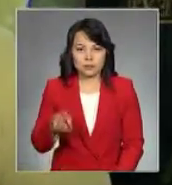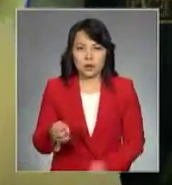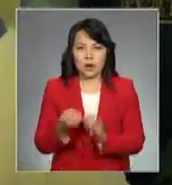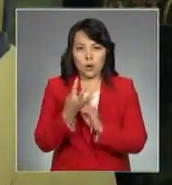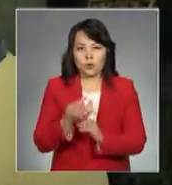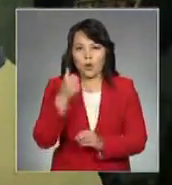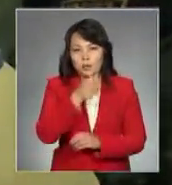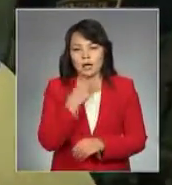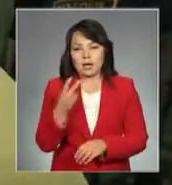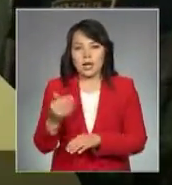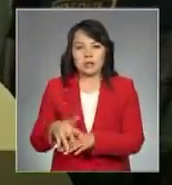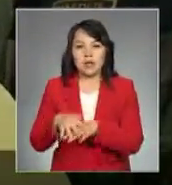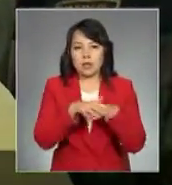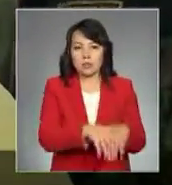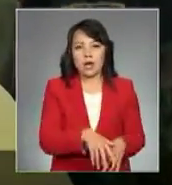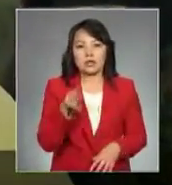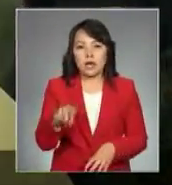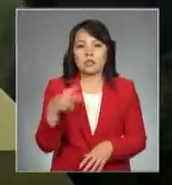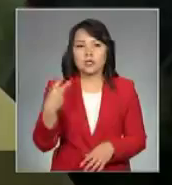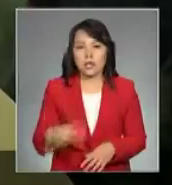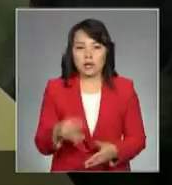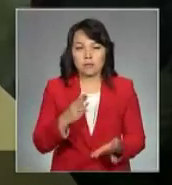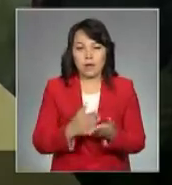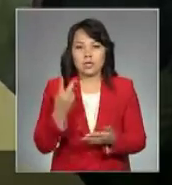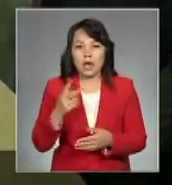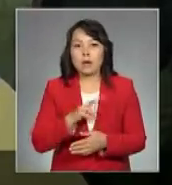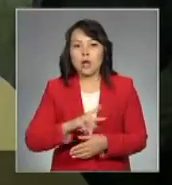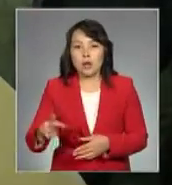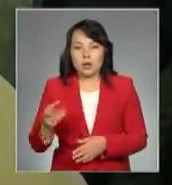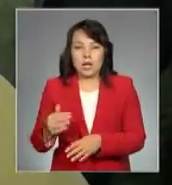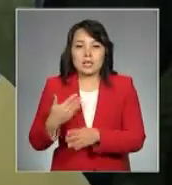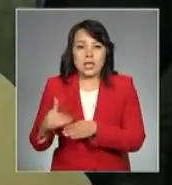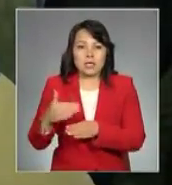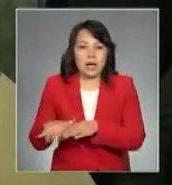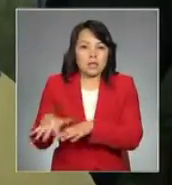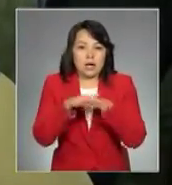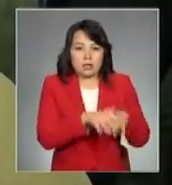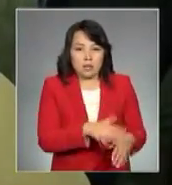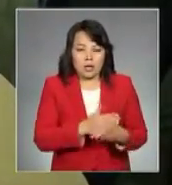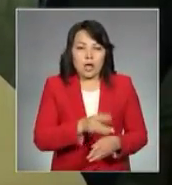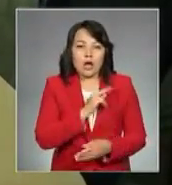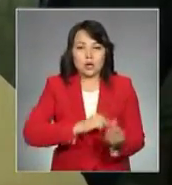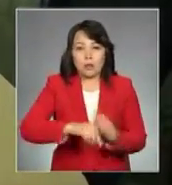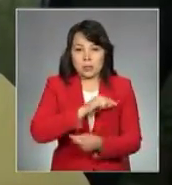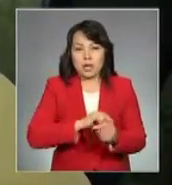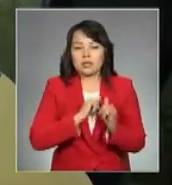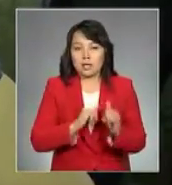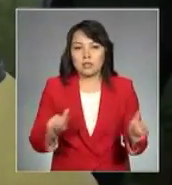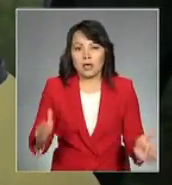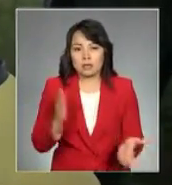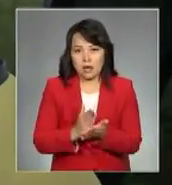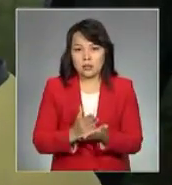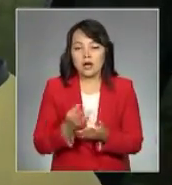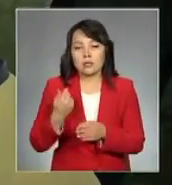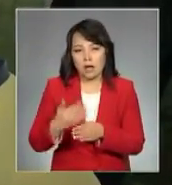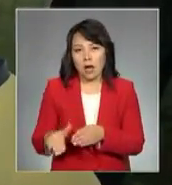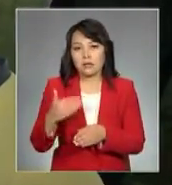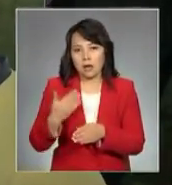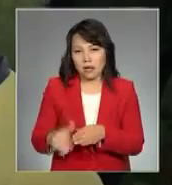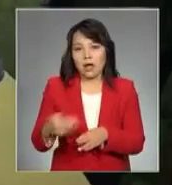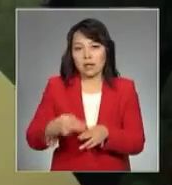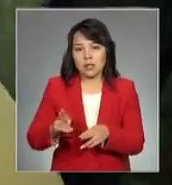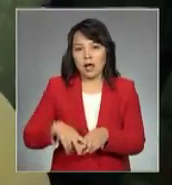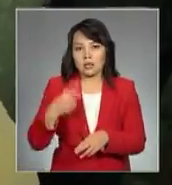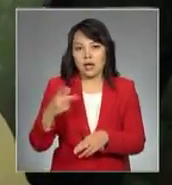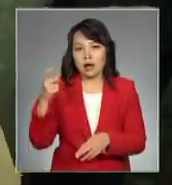2014-те алдым. Жұмыс 2020 бағдарламасынан 2 миллион кредит. Содан мен жұмысымды кеңейтіп отырмыз ақырнап. Қазір 2